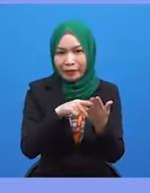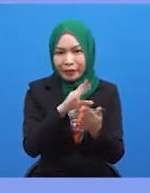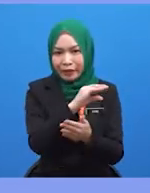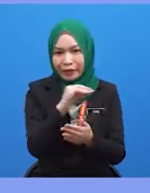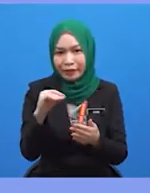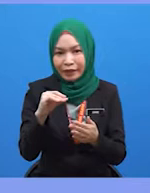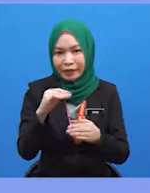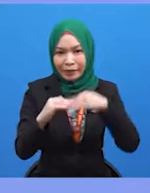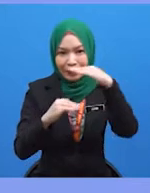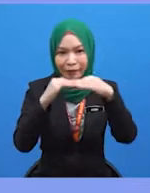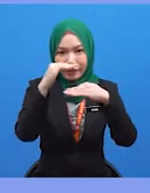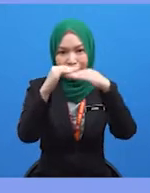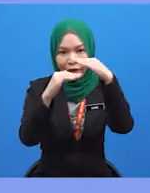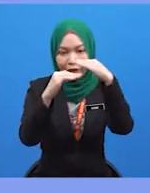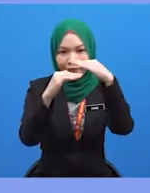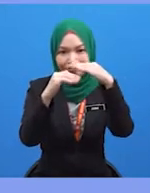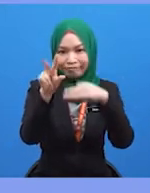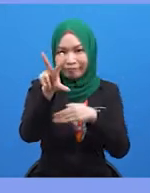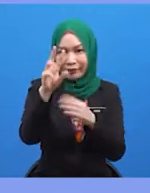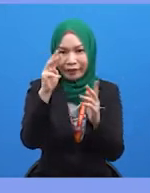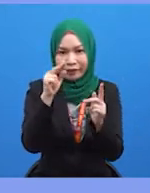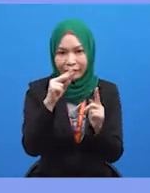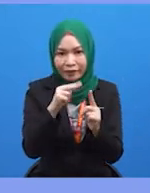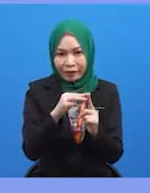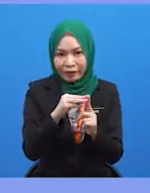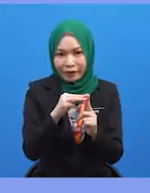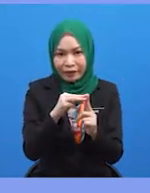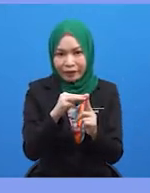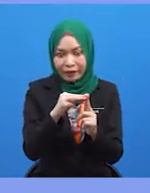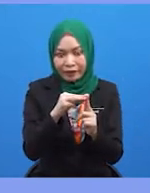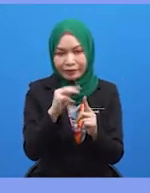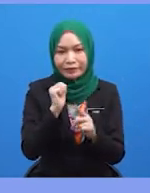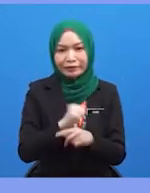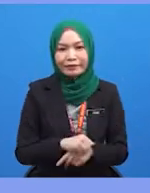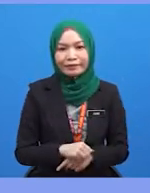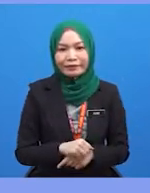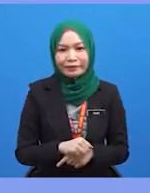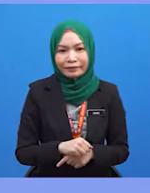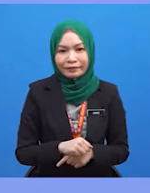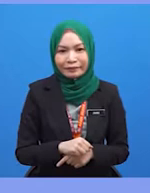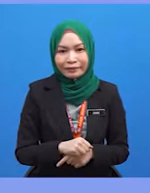penyelidikan dan pembangunan, 3 markah.